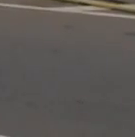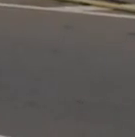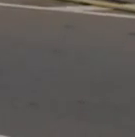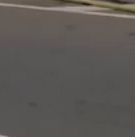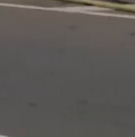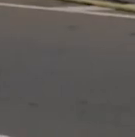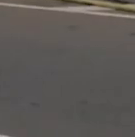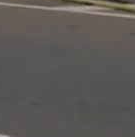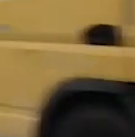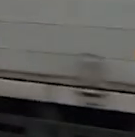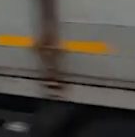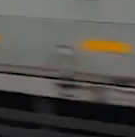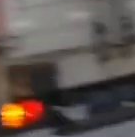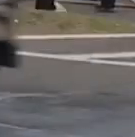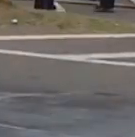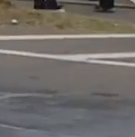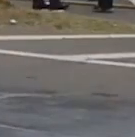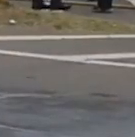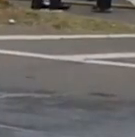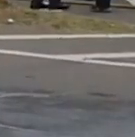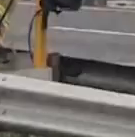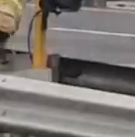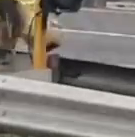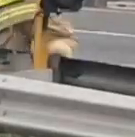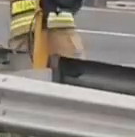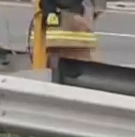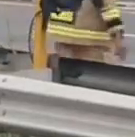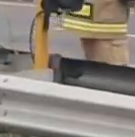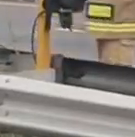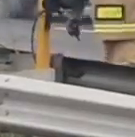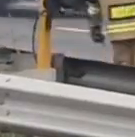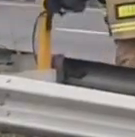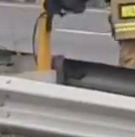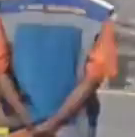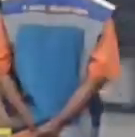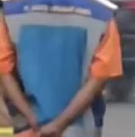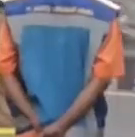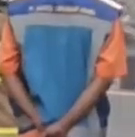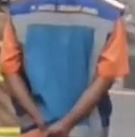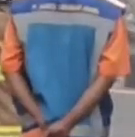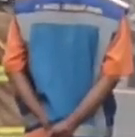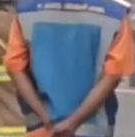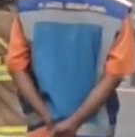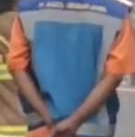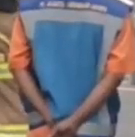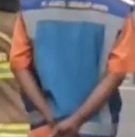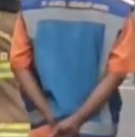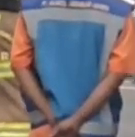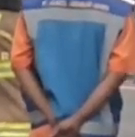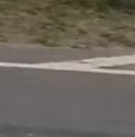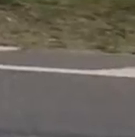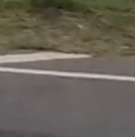truk kontainer. Menurut petugas pemadam, api diduga berasal dari truk kontainer yang mengalami pecah ban dan velg lalu